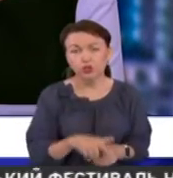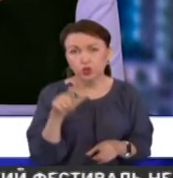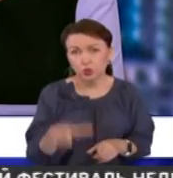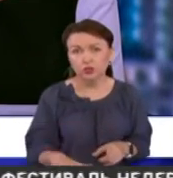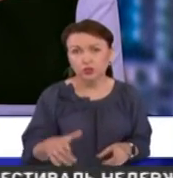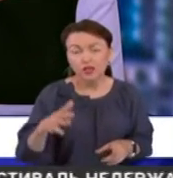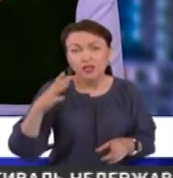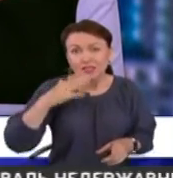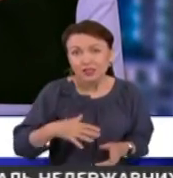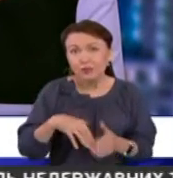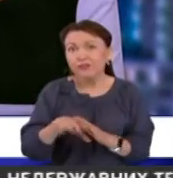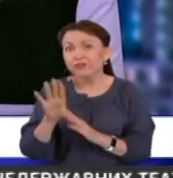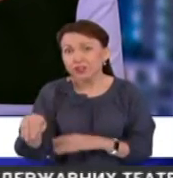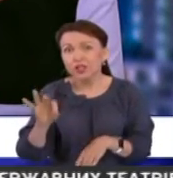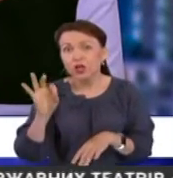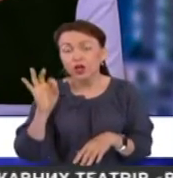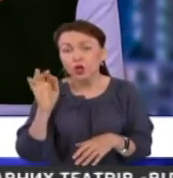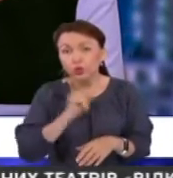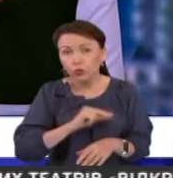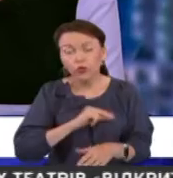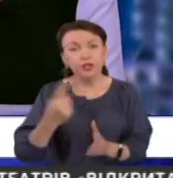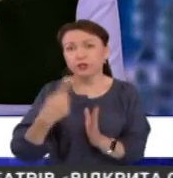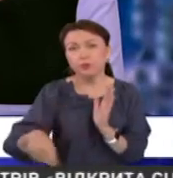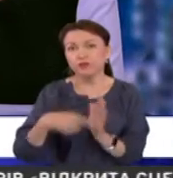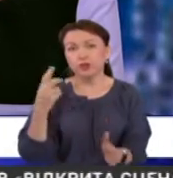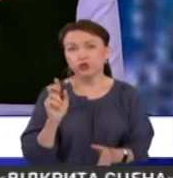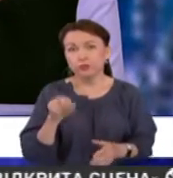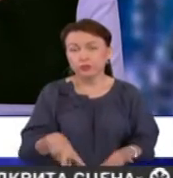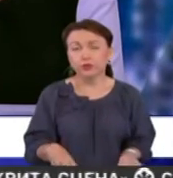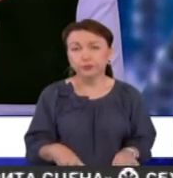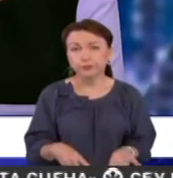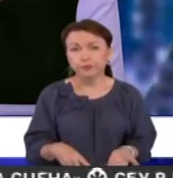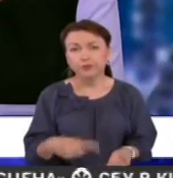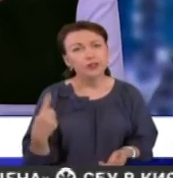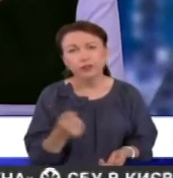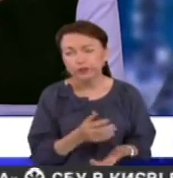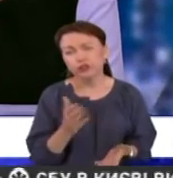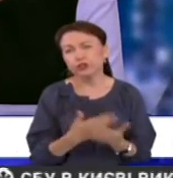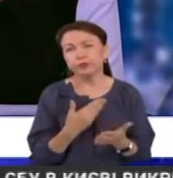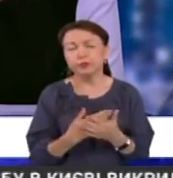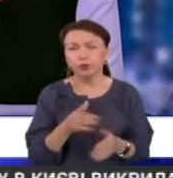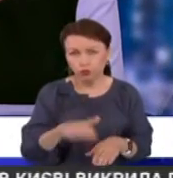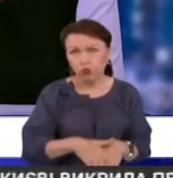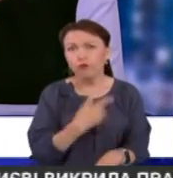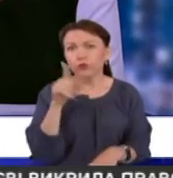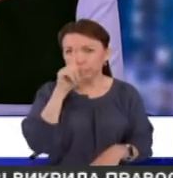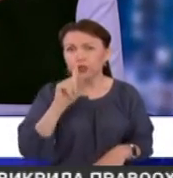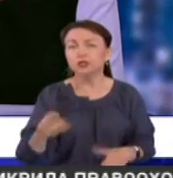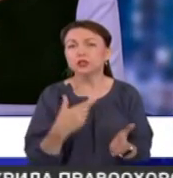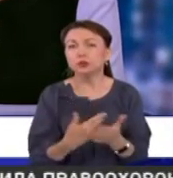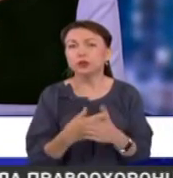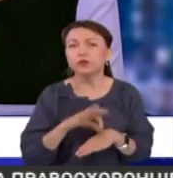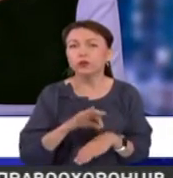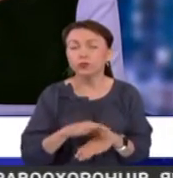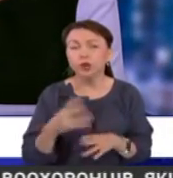треба вийти на роботу, і там не повірять, що вона хворіла. Якщо це була тривала хвороба, ну, не тиждень, коли ти з насморком пробув, а це була хвороба там місяць, її